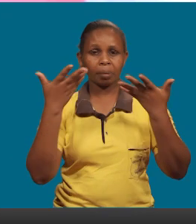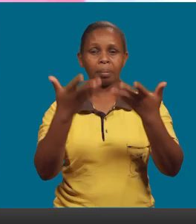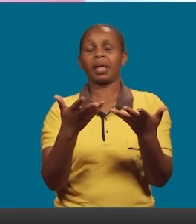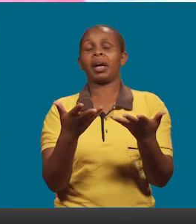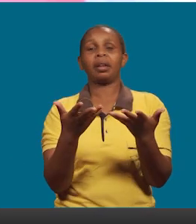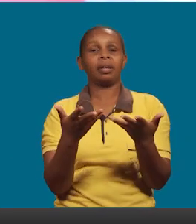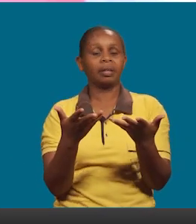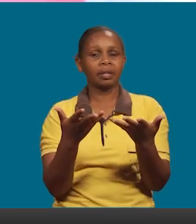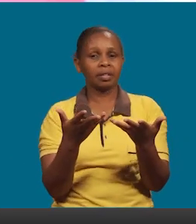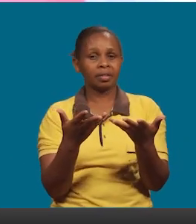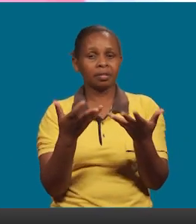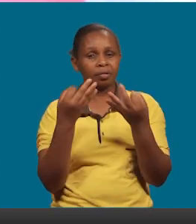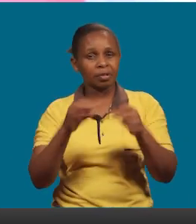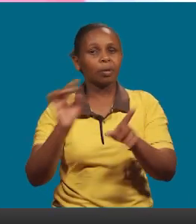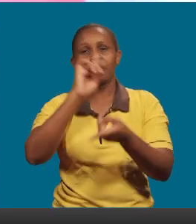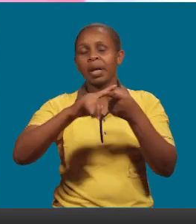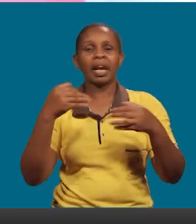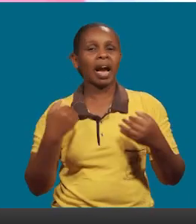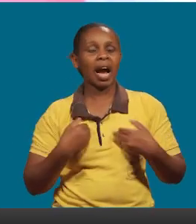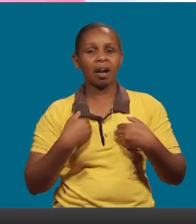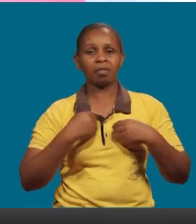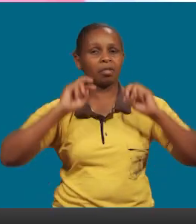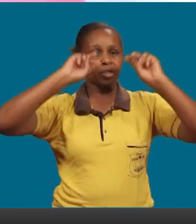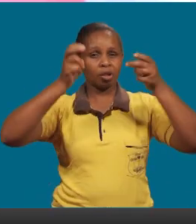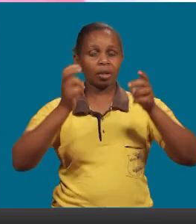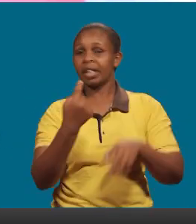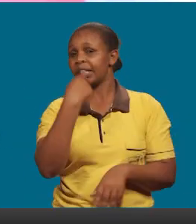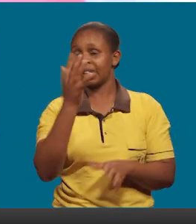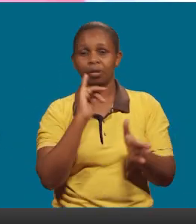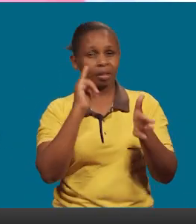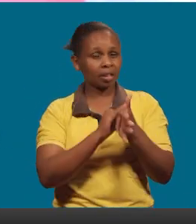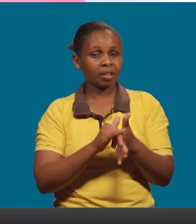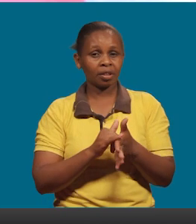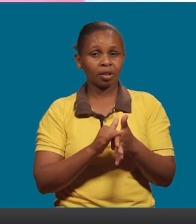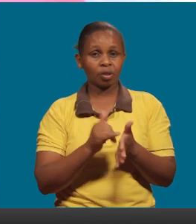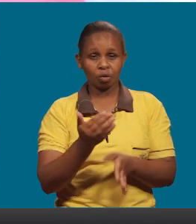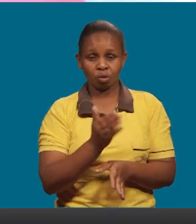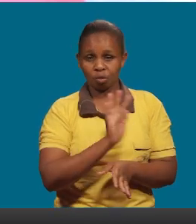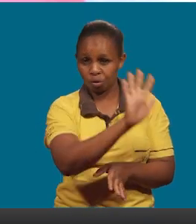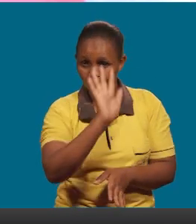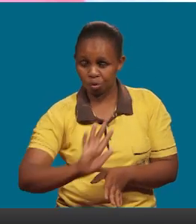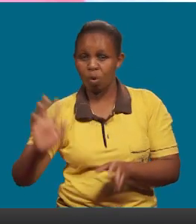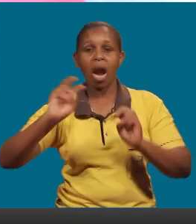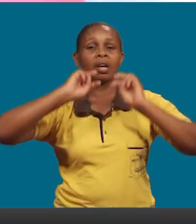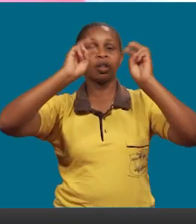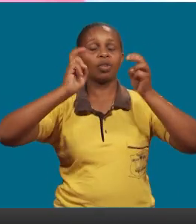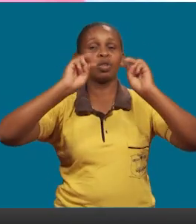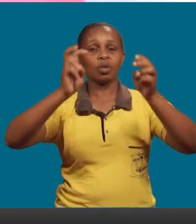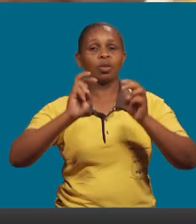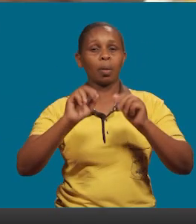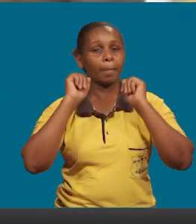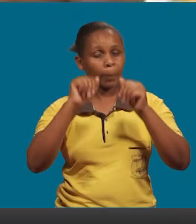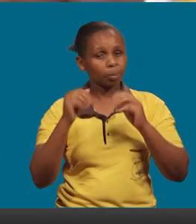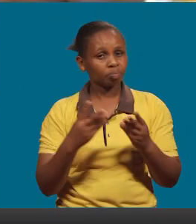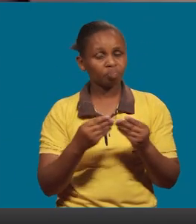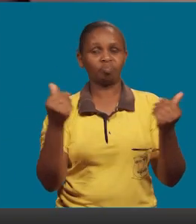full hearing, even when I have many issues. And I can tell you that your things or your issues